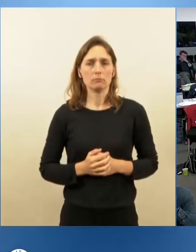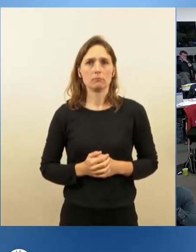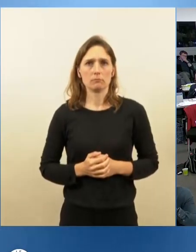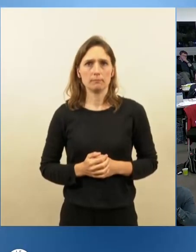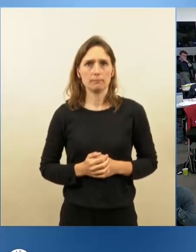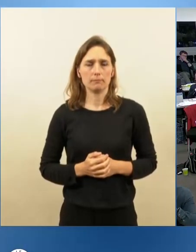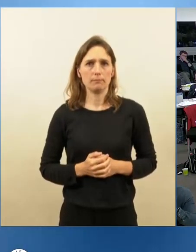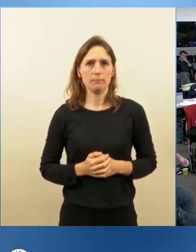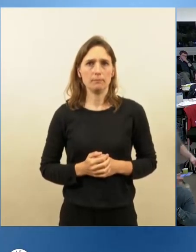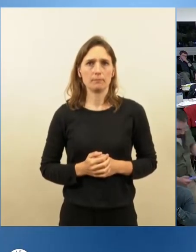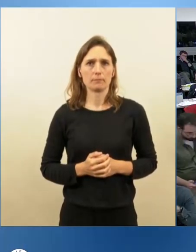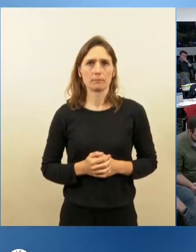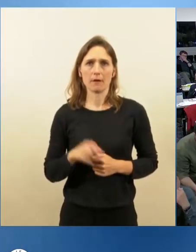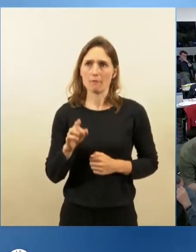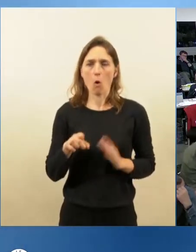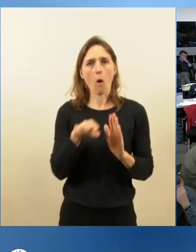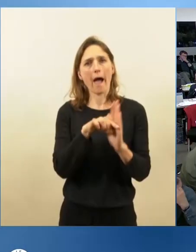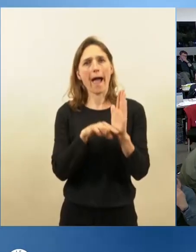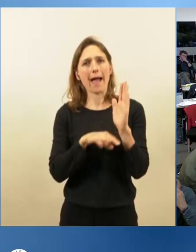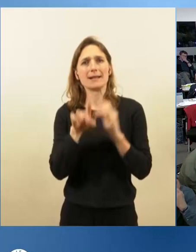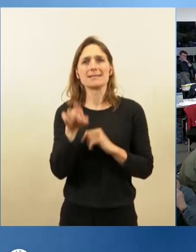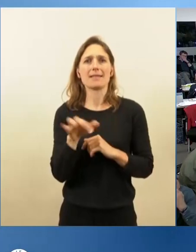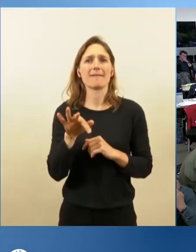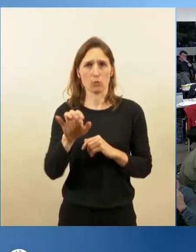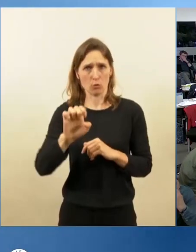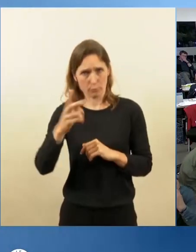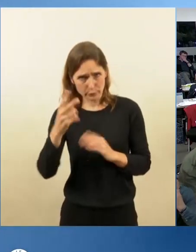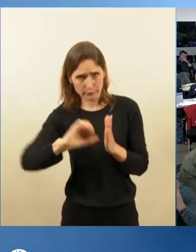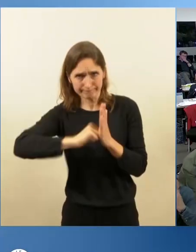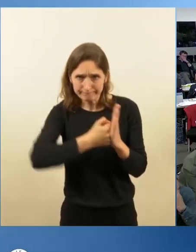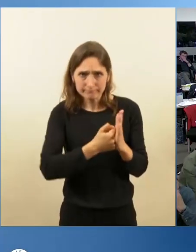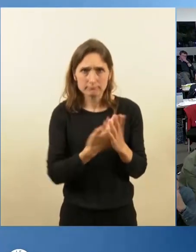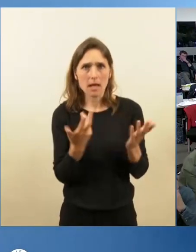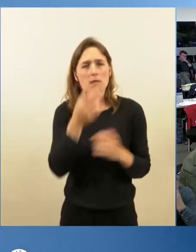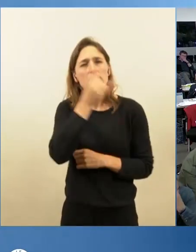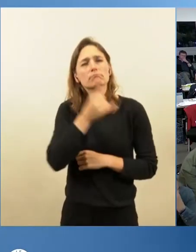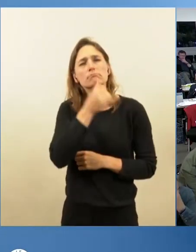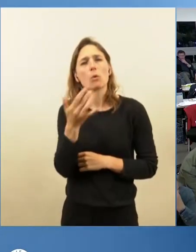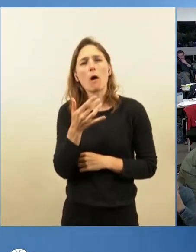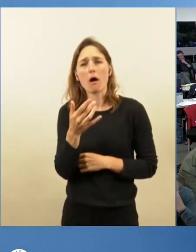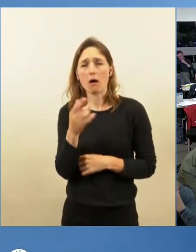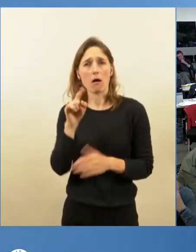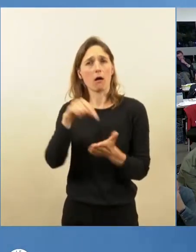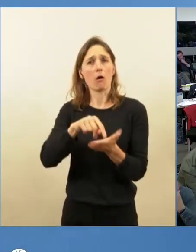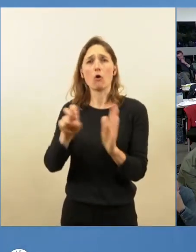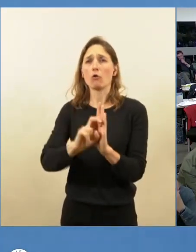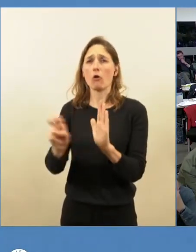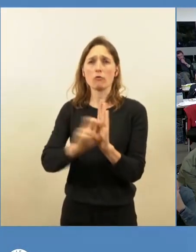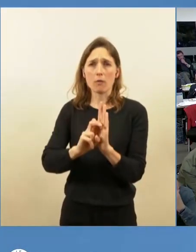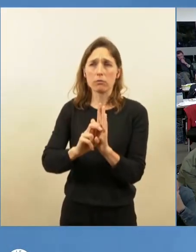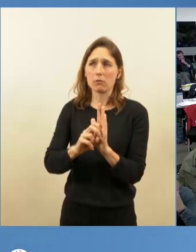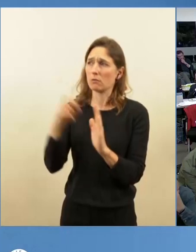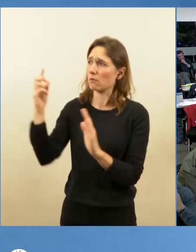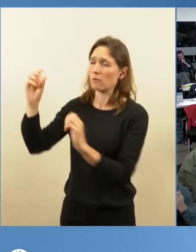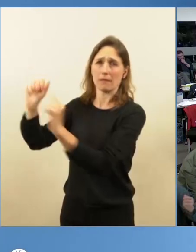les règles sur la ZFE mais c'est le fait qu'à Grenoble on n'est jamais d'accord avec sa métropole alors